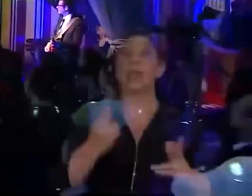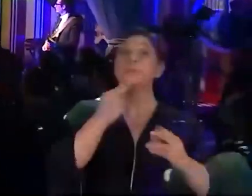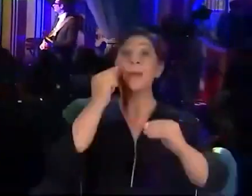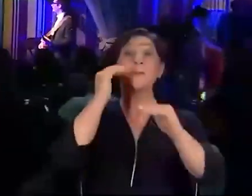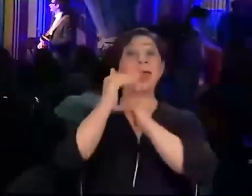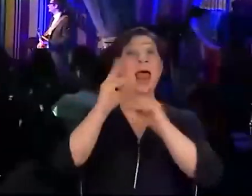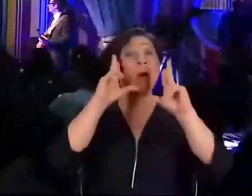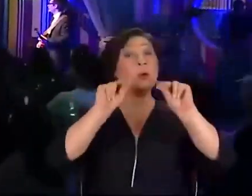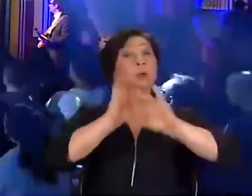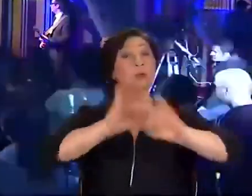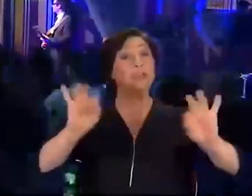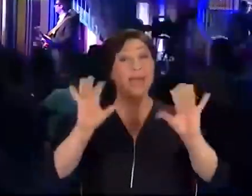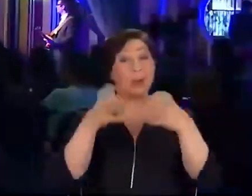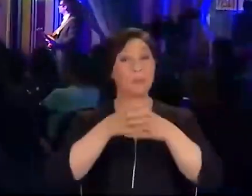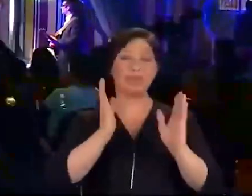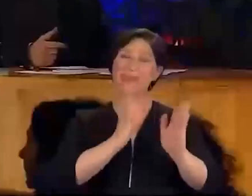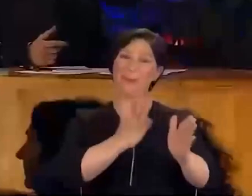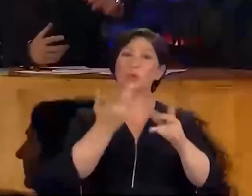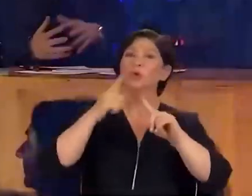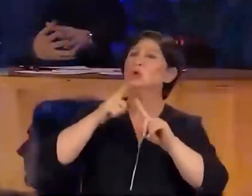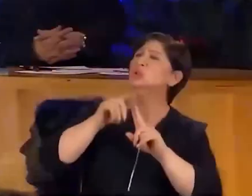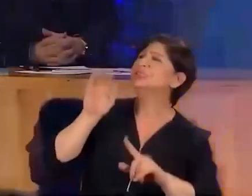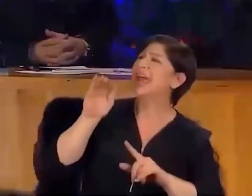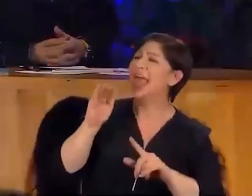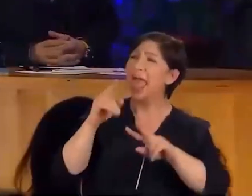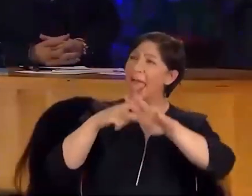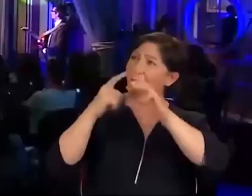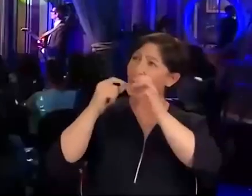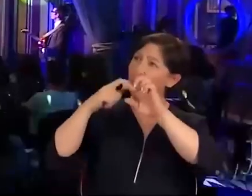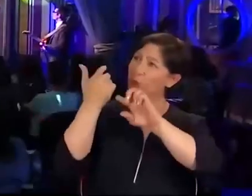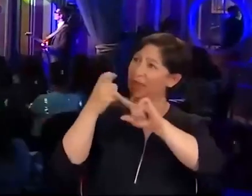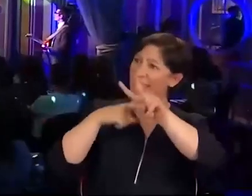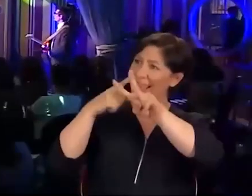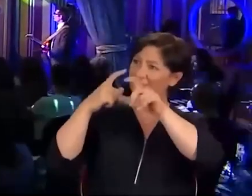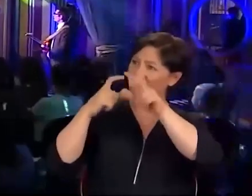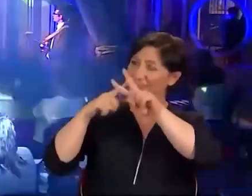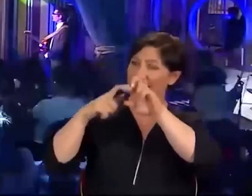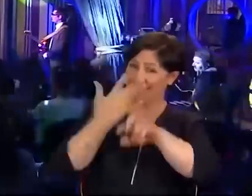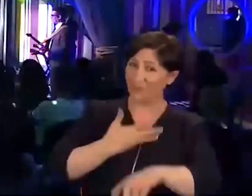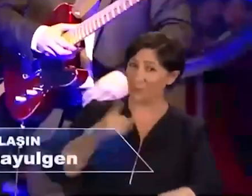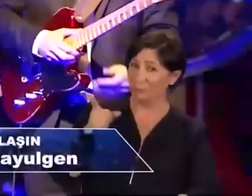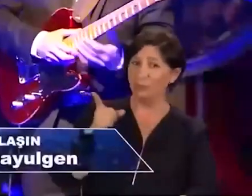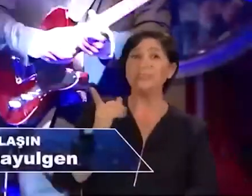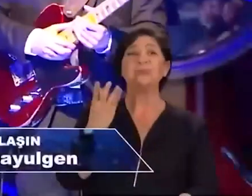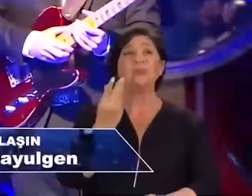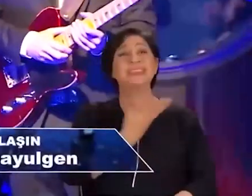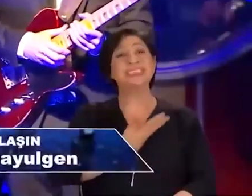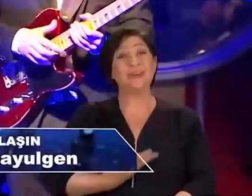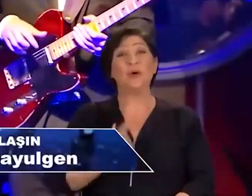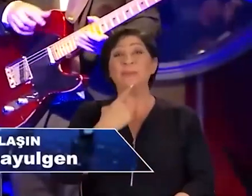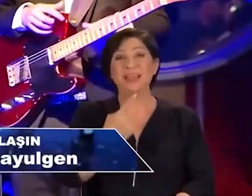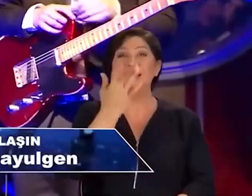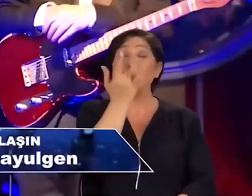Hanımlar, beyler, Uykusuzlar Kulübü devam ediyor. Tuncer'cim, Ebru Yaşar'ı seviyor musun? Kesinlikle çok seviyorum